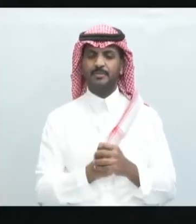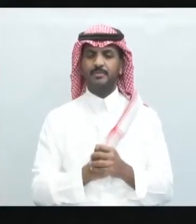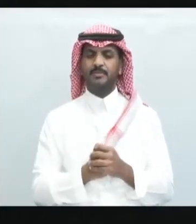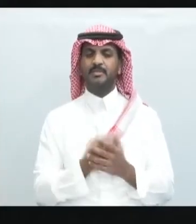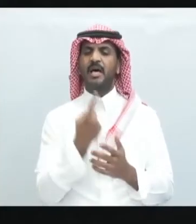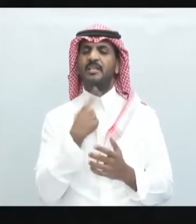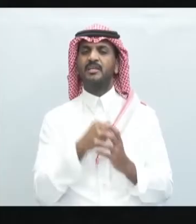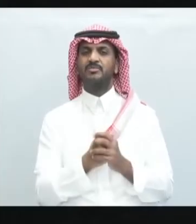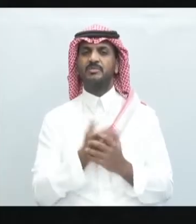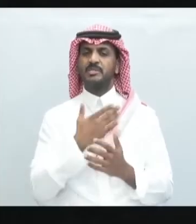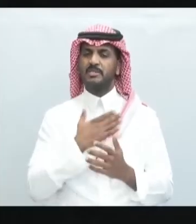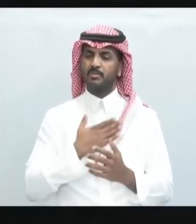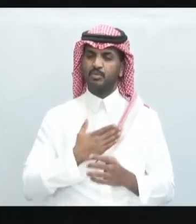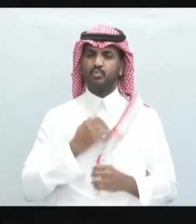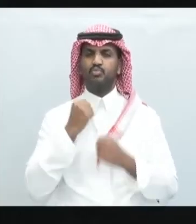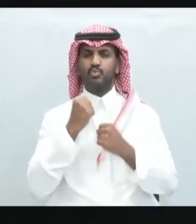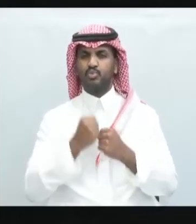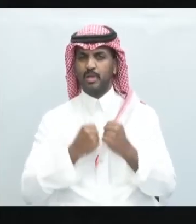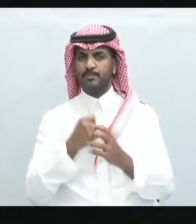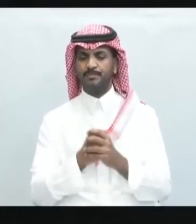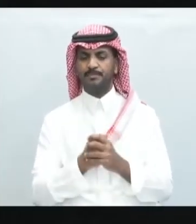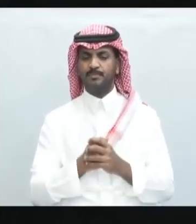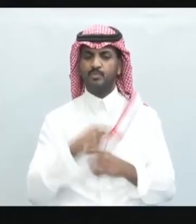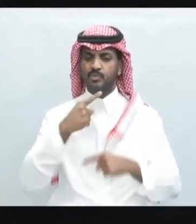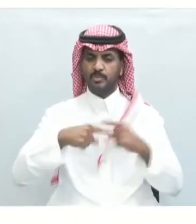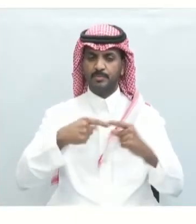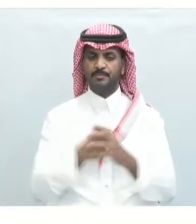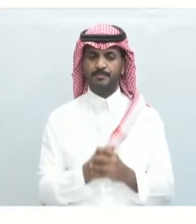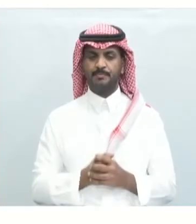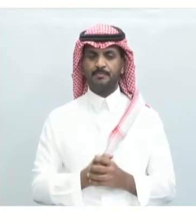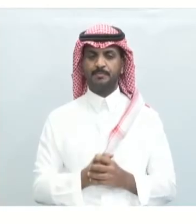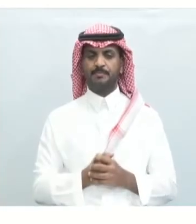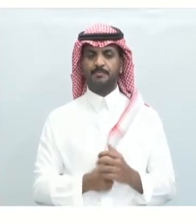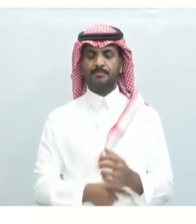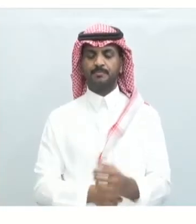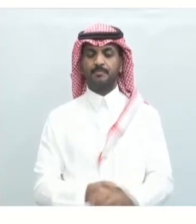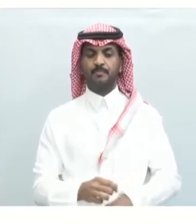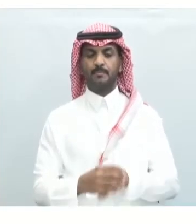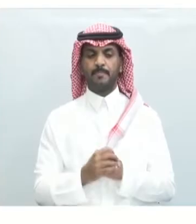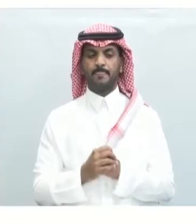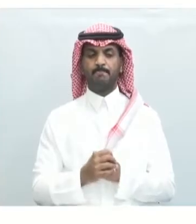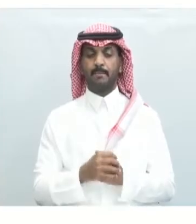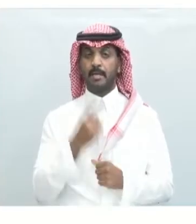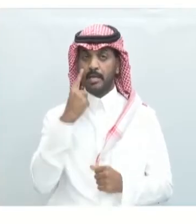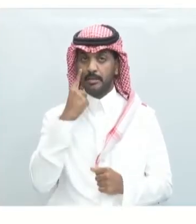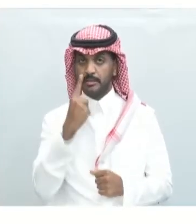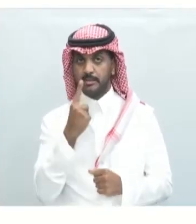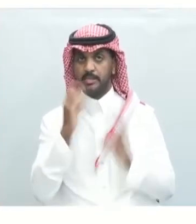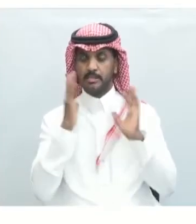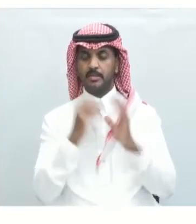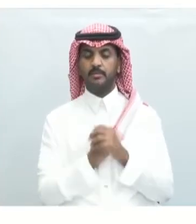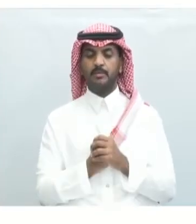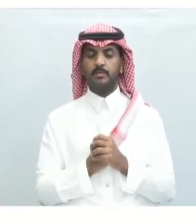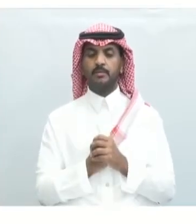تحتاج الى صبر ومجاهده لهذا نقول من الفوائد على ذلك انك حينما تحرص على هذه الصلاه فانت